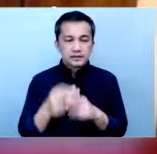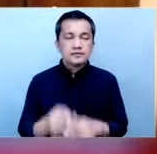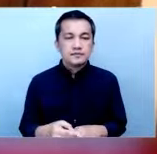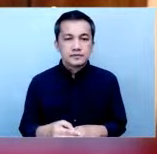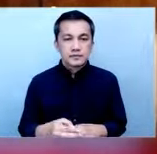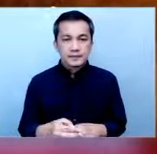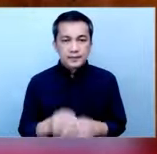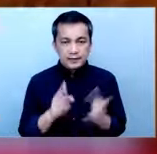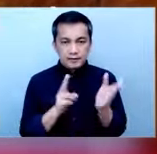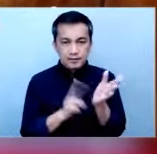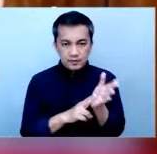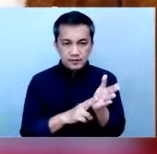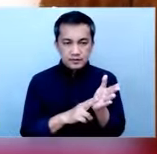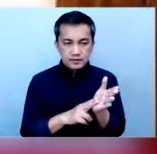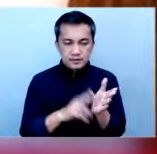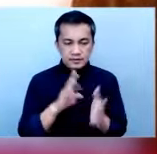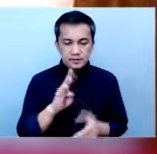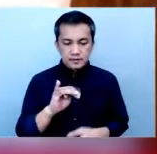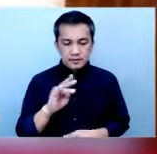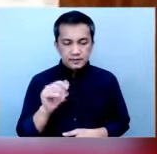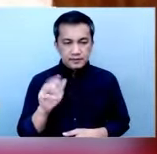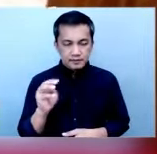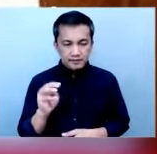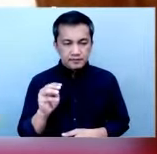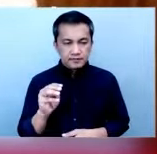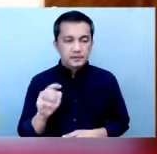Na pumirma po siya sa